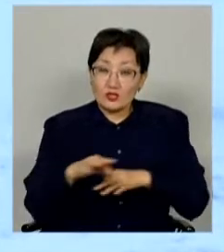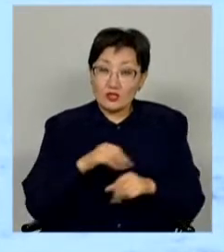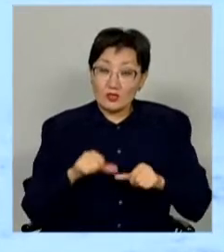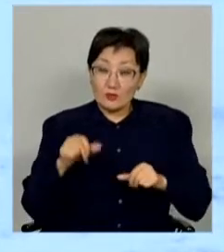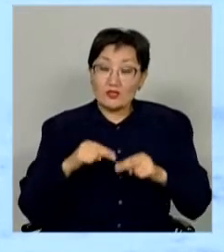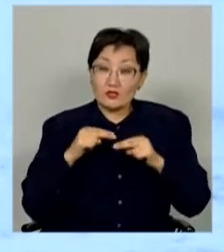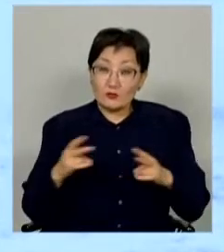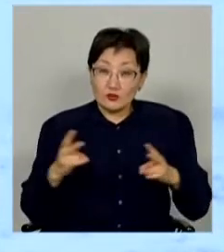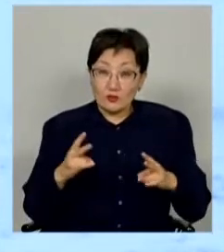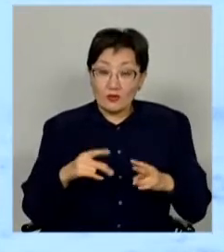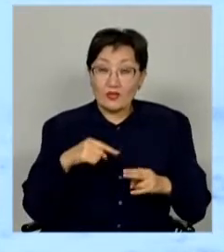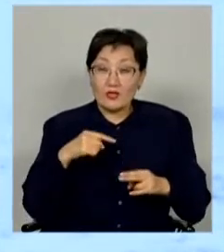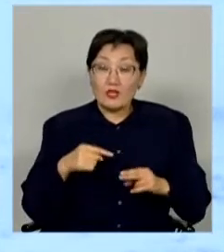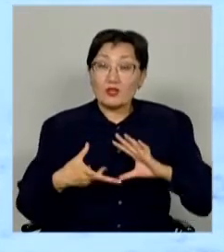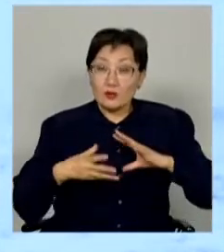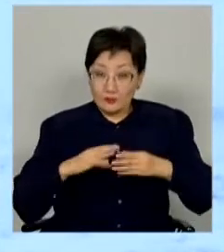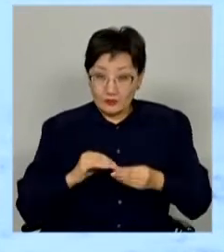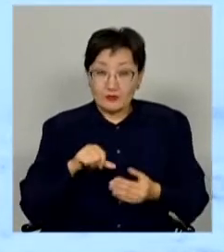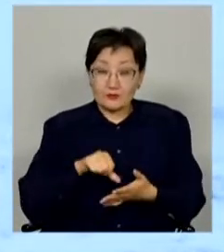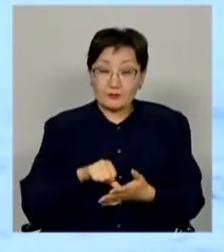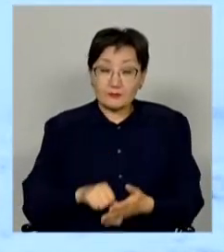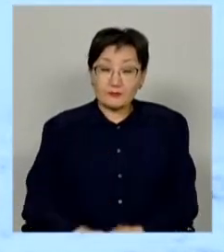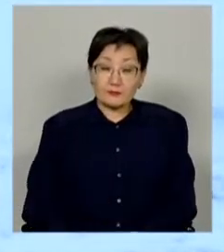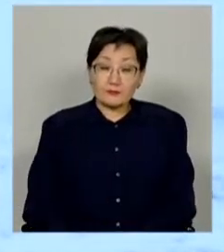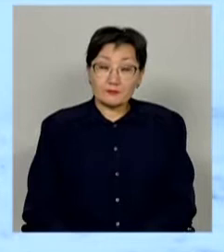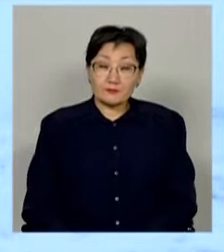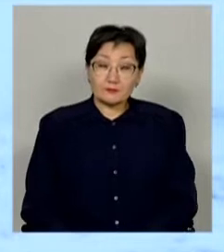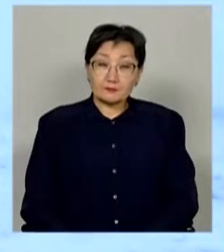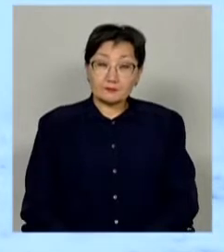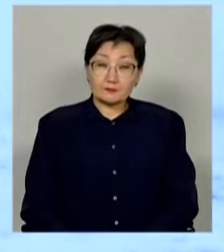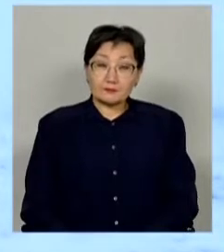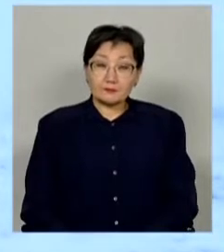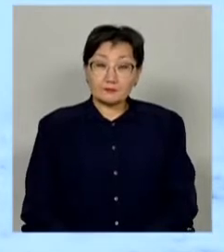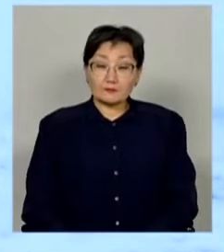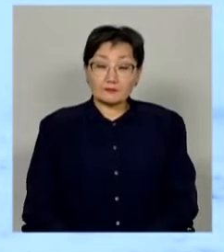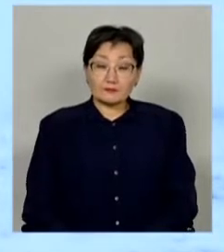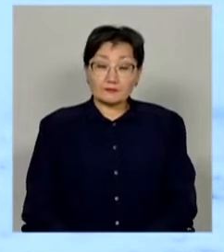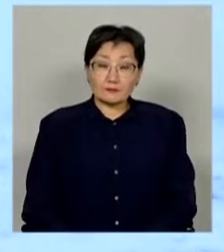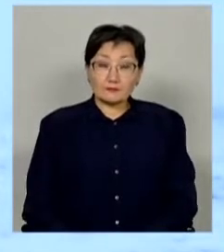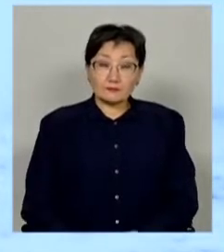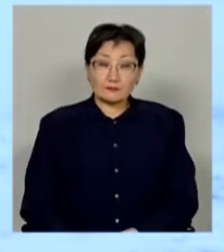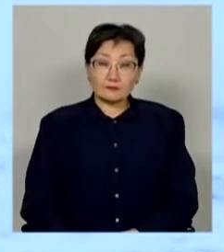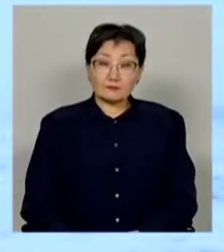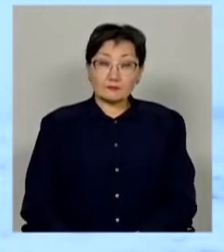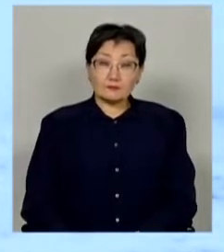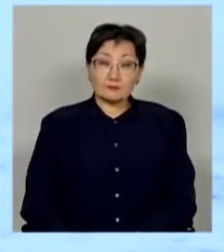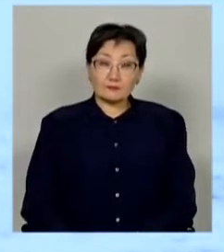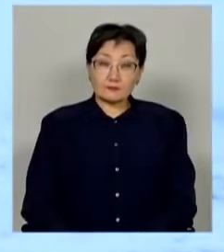бөлгеніміз абзал деп сөзін аяқтады. Өмір Серікбекұлы, Нұрлан Өтегенов, Алматы телеарнасы,